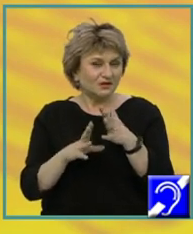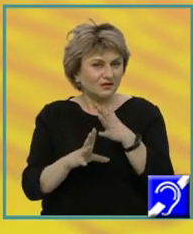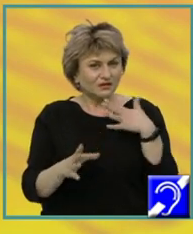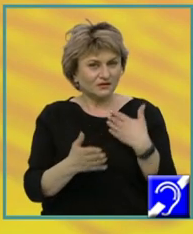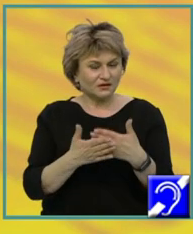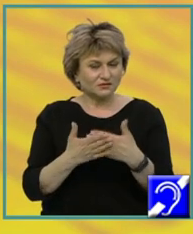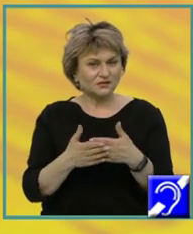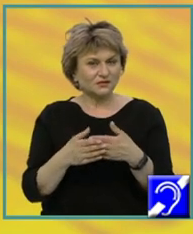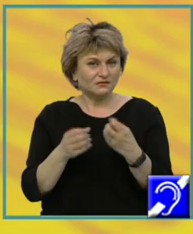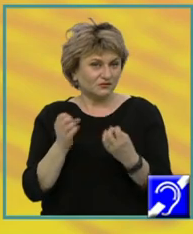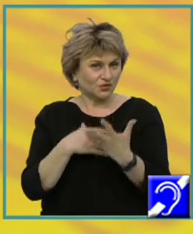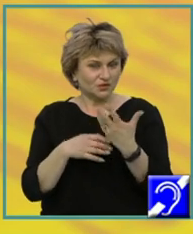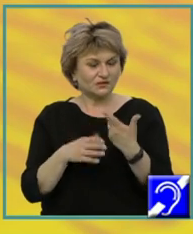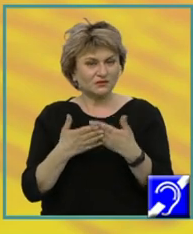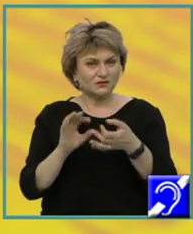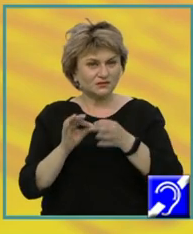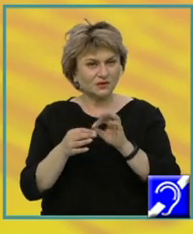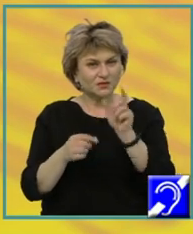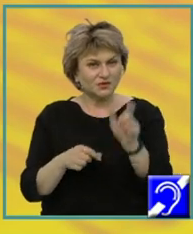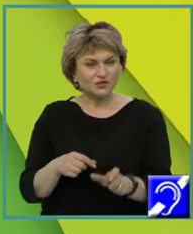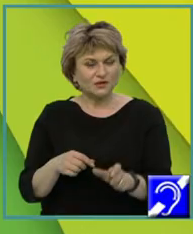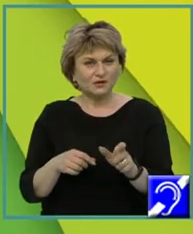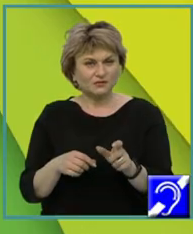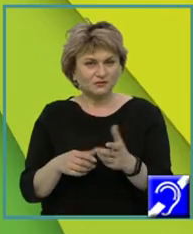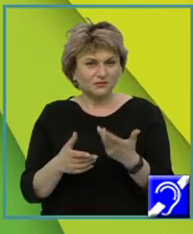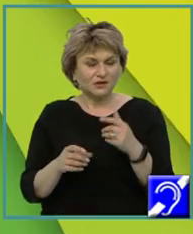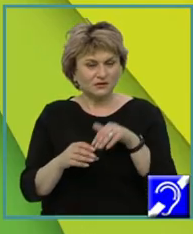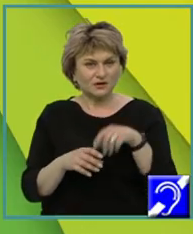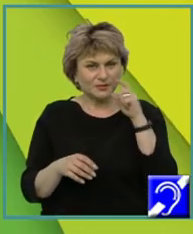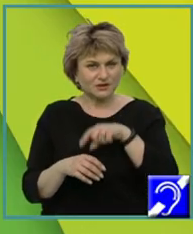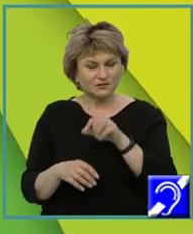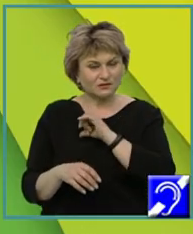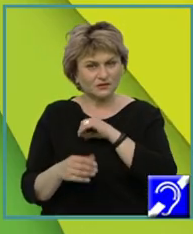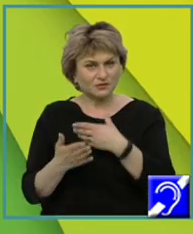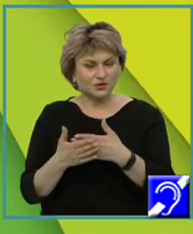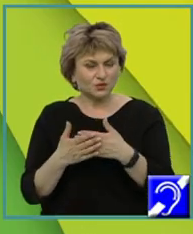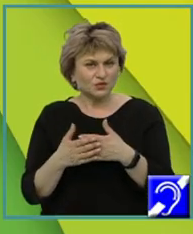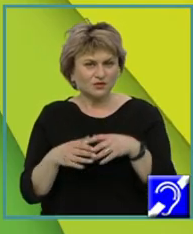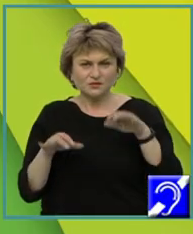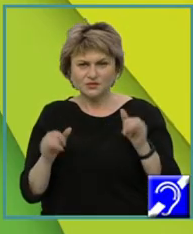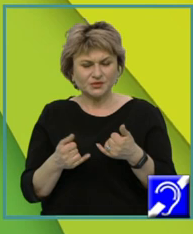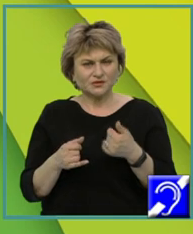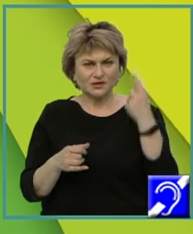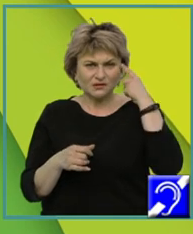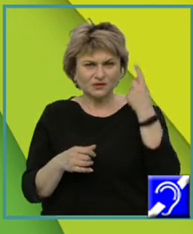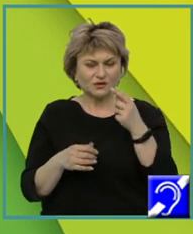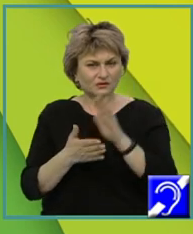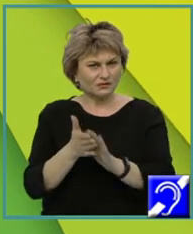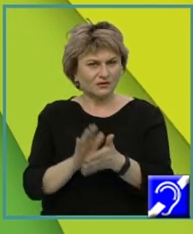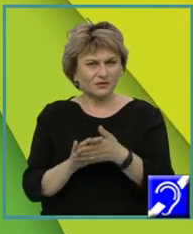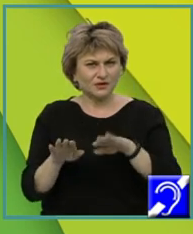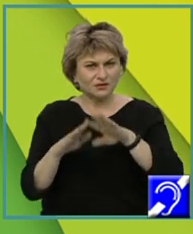și de noutatea care înseamnă personajul in absentia interesul pentru Drama intelectualului determină